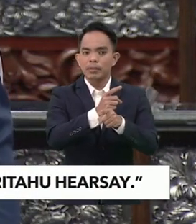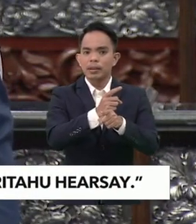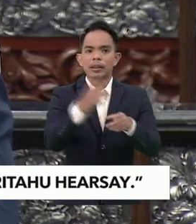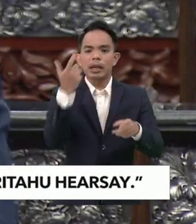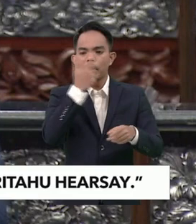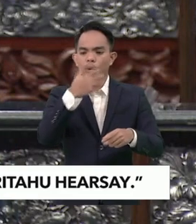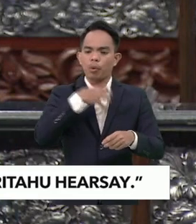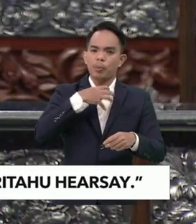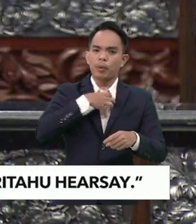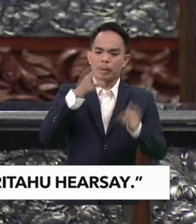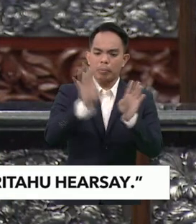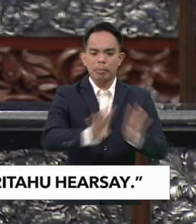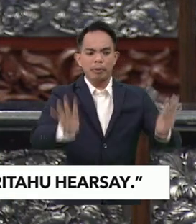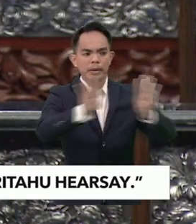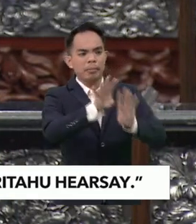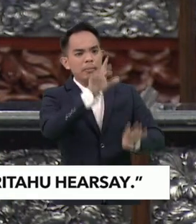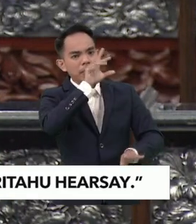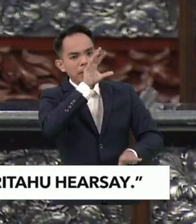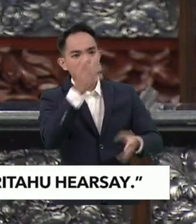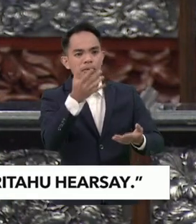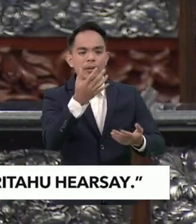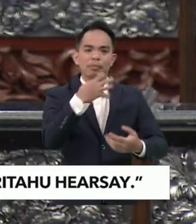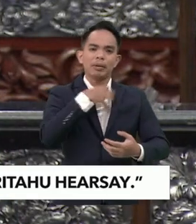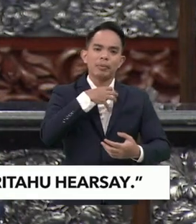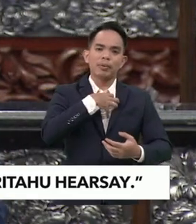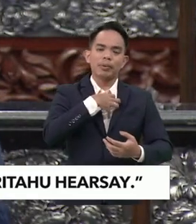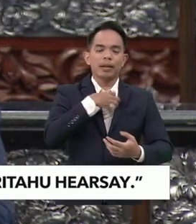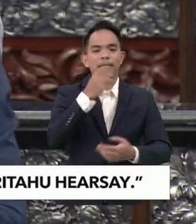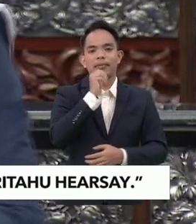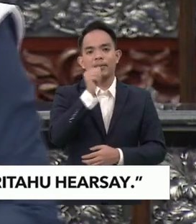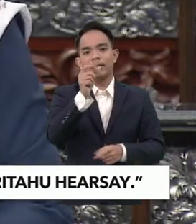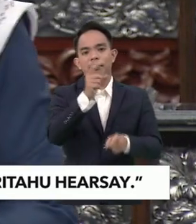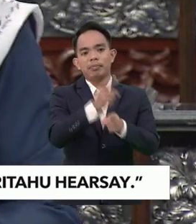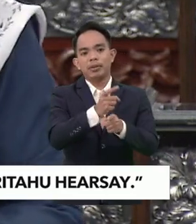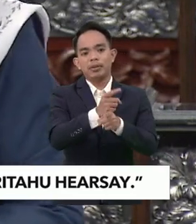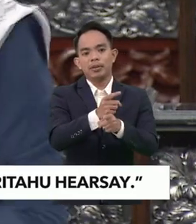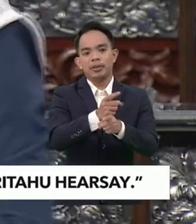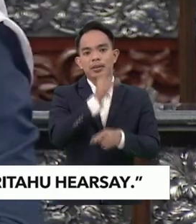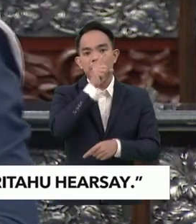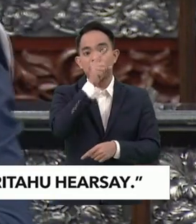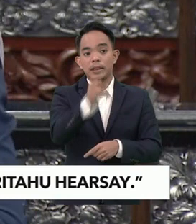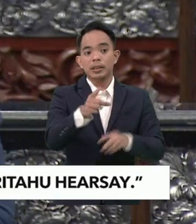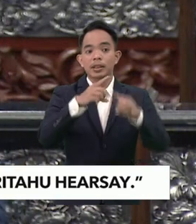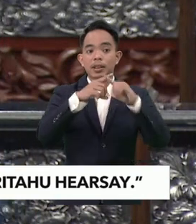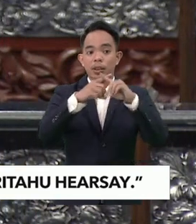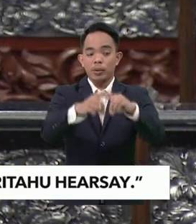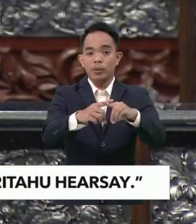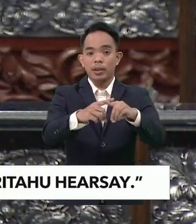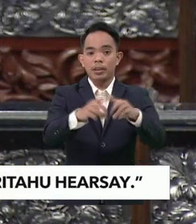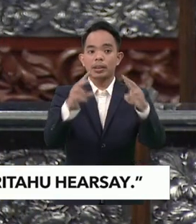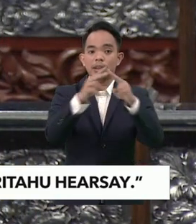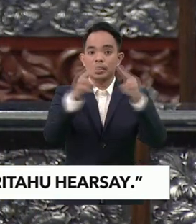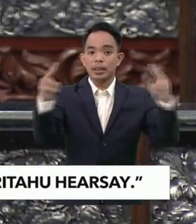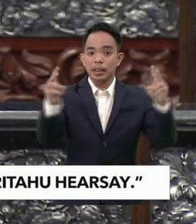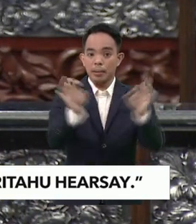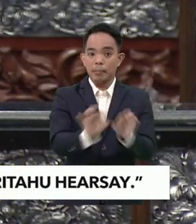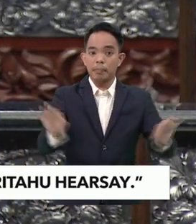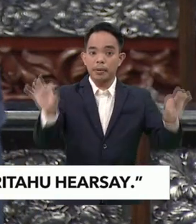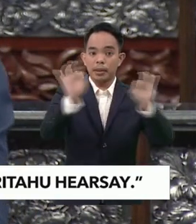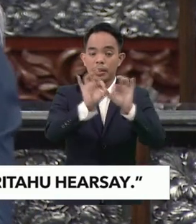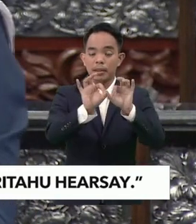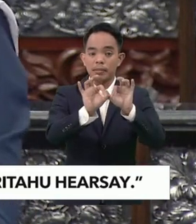merengek-rengek, beritahu hearsay, saya dengar tu, saya dengar ini, tak betul. Menteri. Jadi YB ini Menteri. Adalah Dewan, sebentar, ini adalah Dewan yang sangat penting. Yang